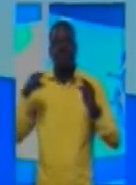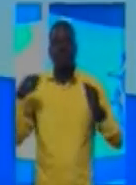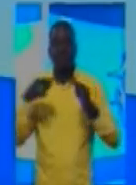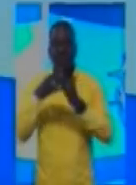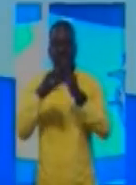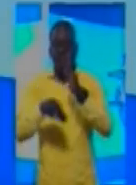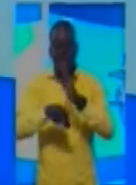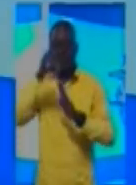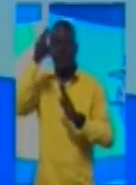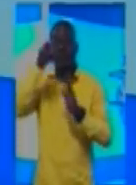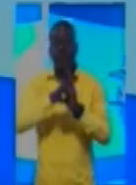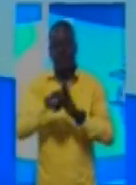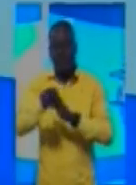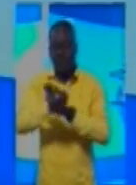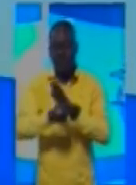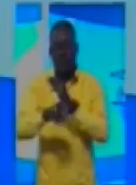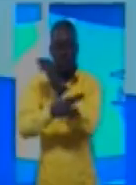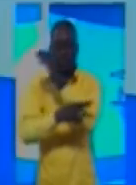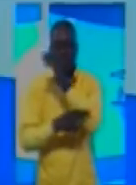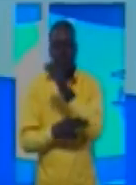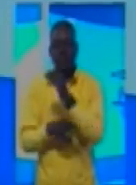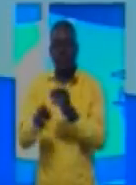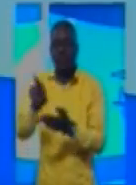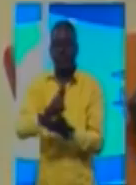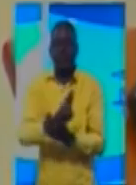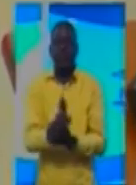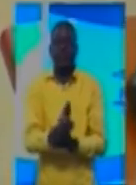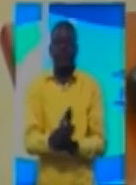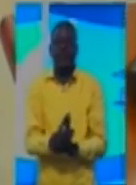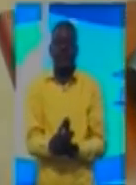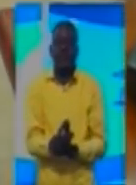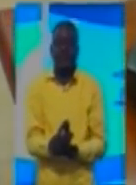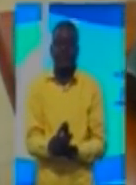dans la sous-région. Roger Kam, Jérôme Tendano.